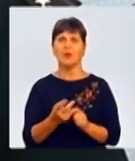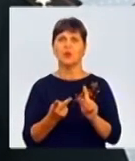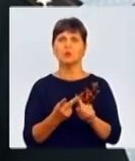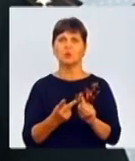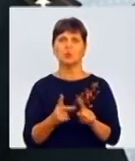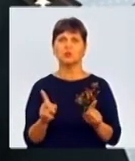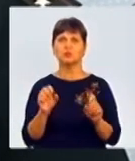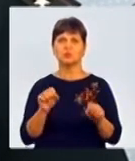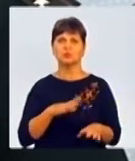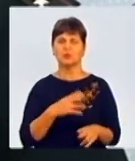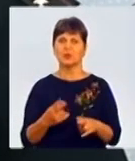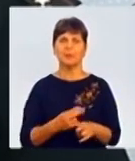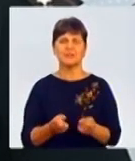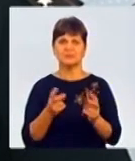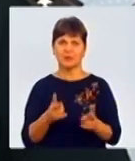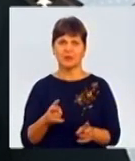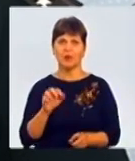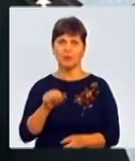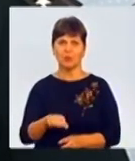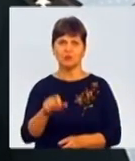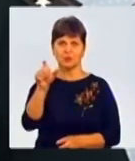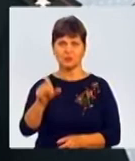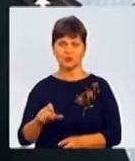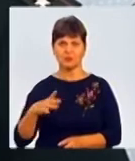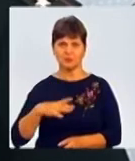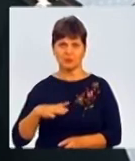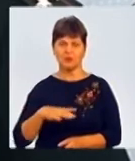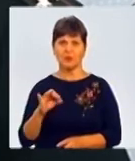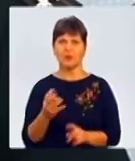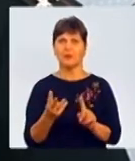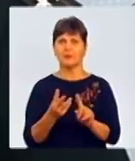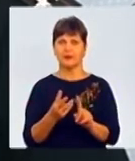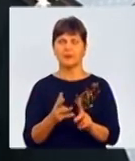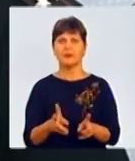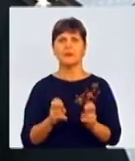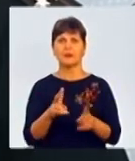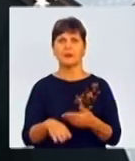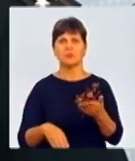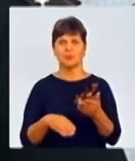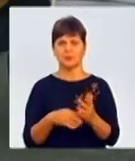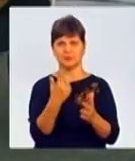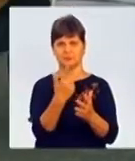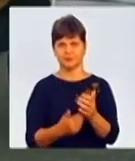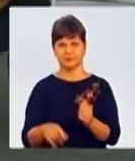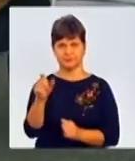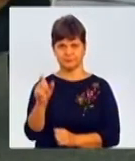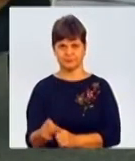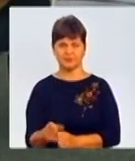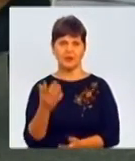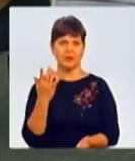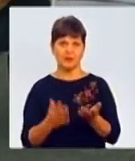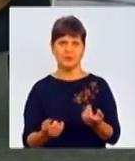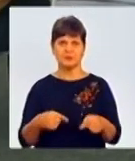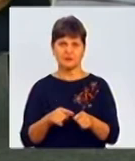небезпеки на неї можуть очікувати на водоймах. І третє – як допомогти потопаючому. Ну, якщо так